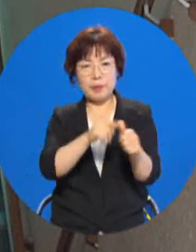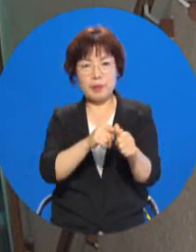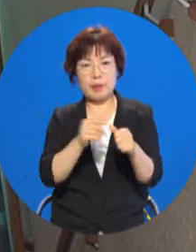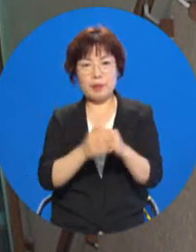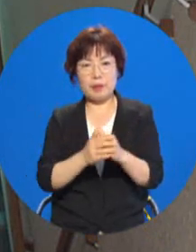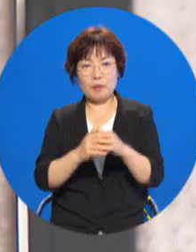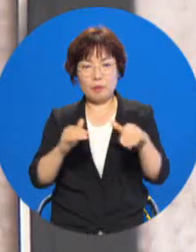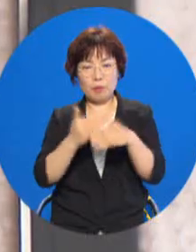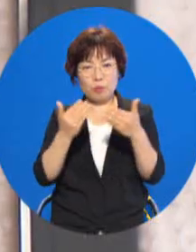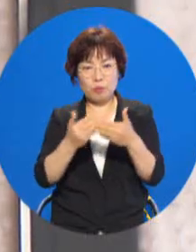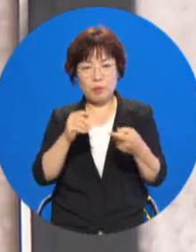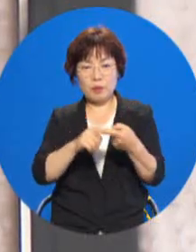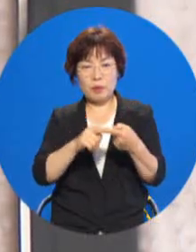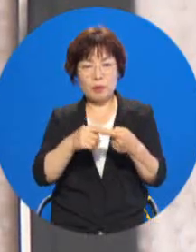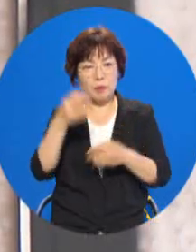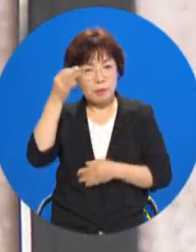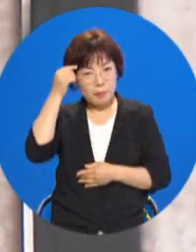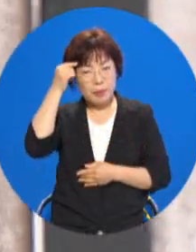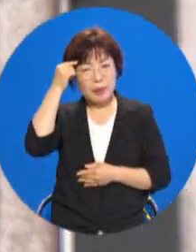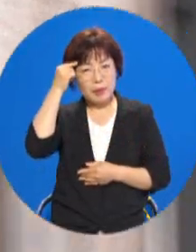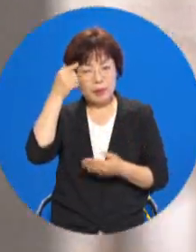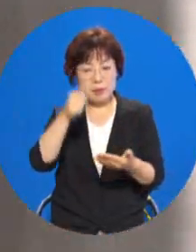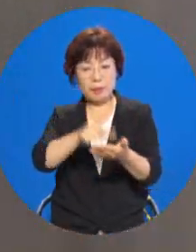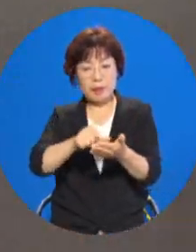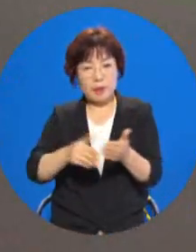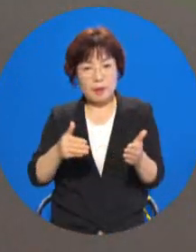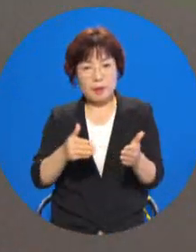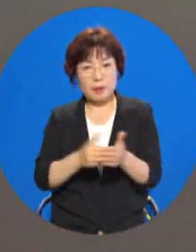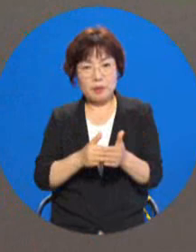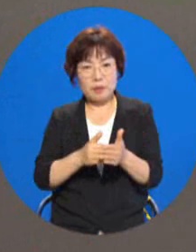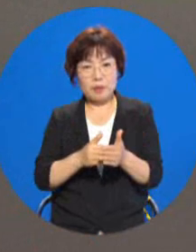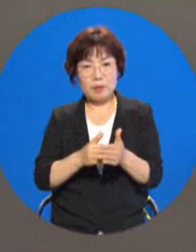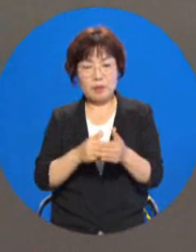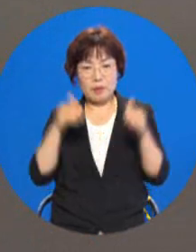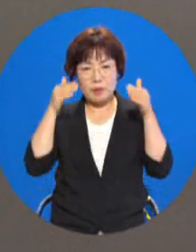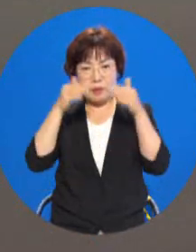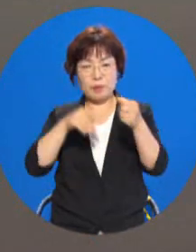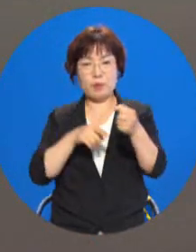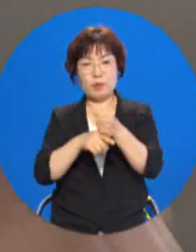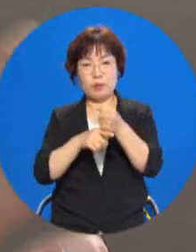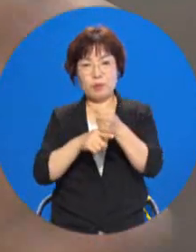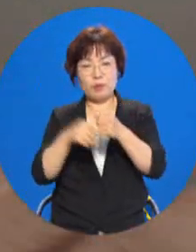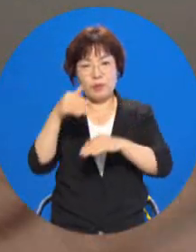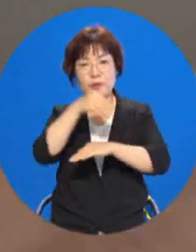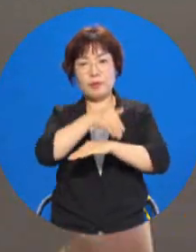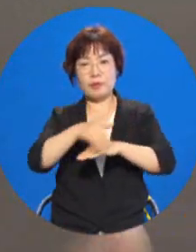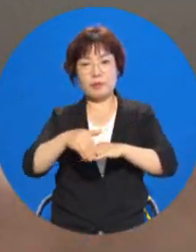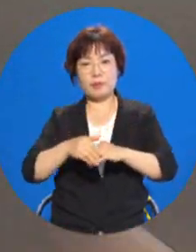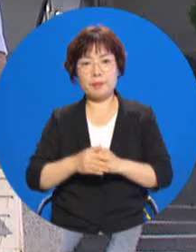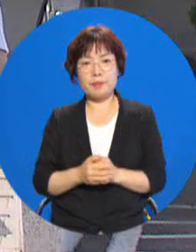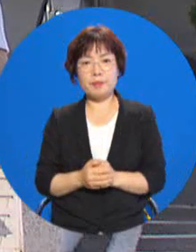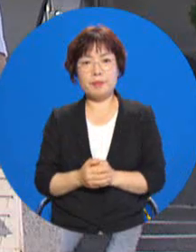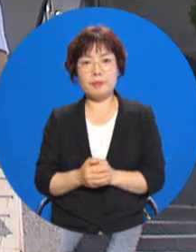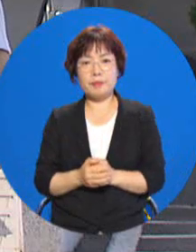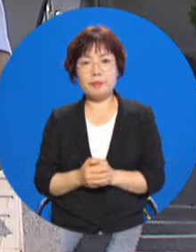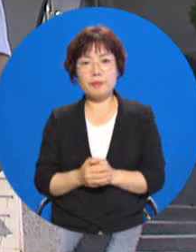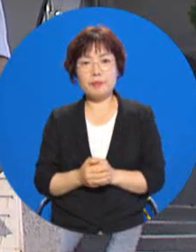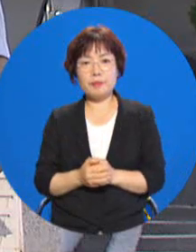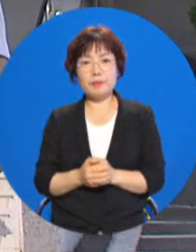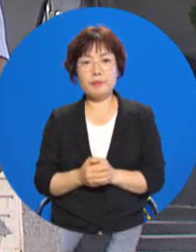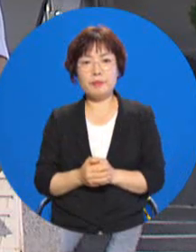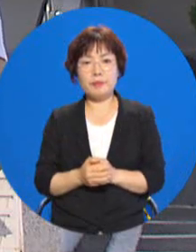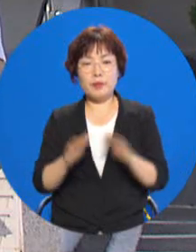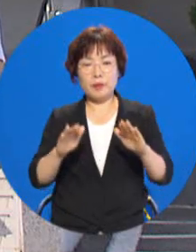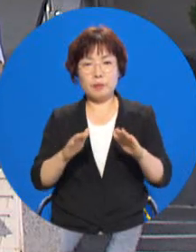이 같은 사실을 직접 인지하고 서류에 결제했는지 여부를 집중적으로 추궁할 예정입니다.